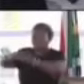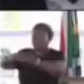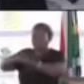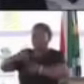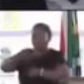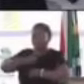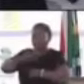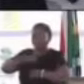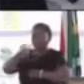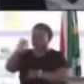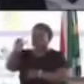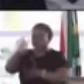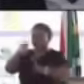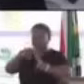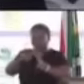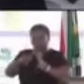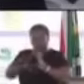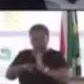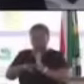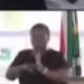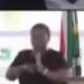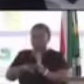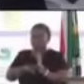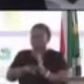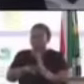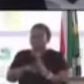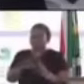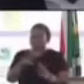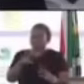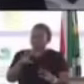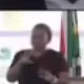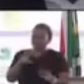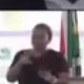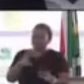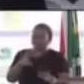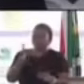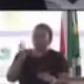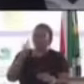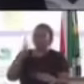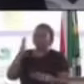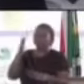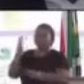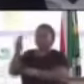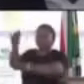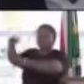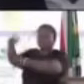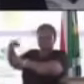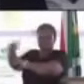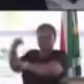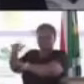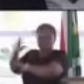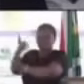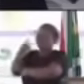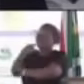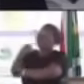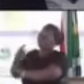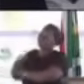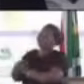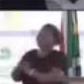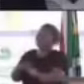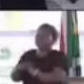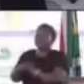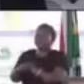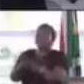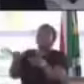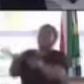lukhona uhlelo lokuthi uthi noma upesheya uthi hawo